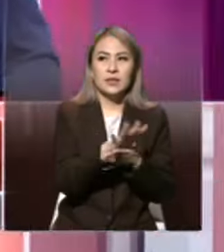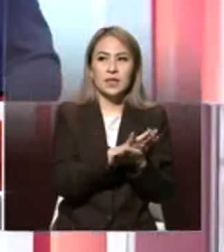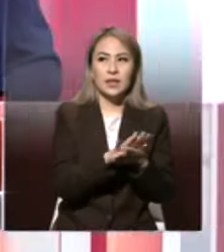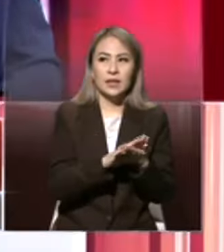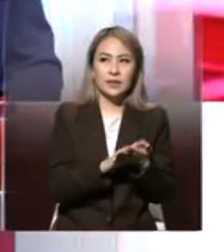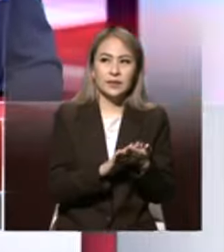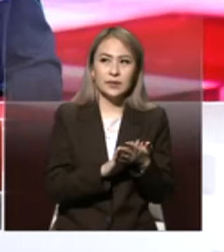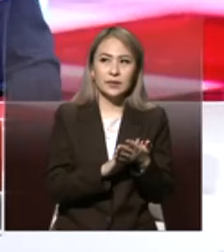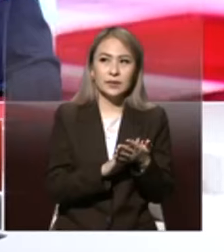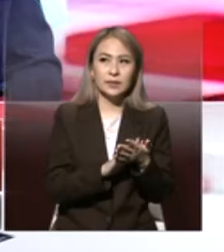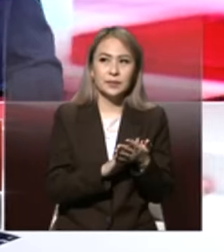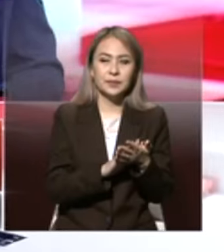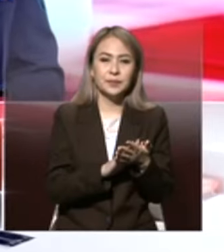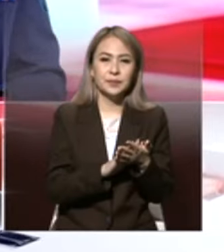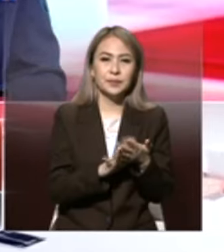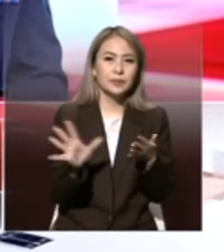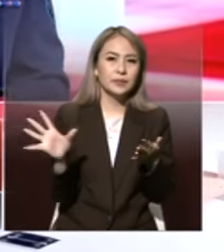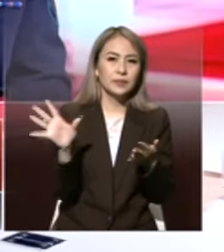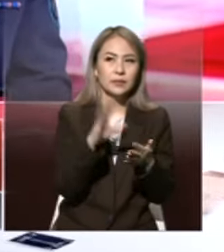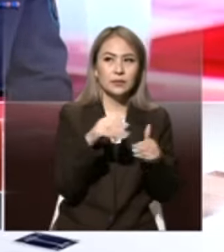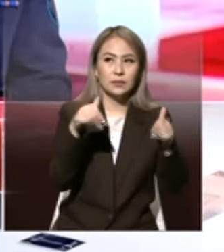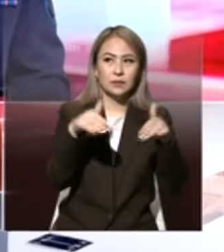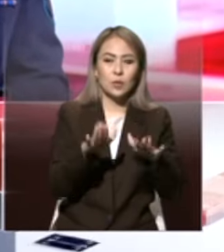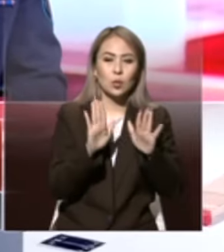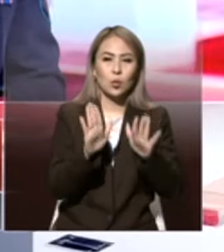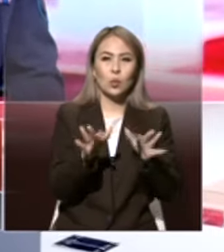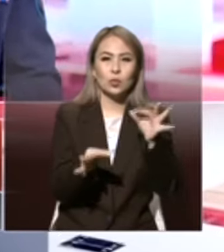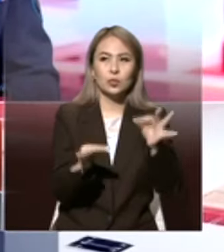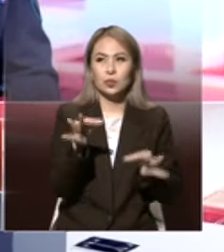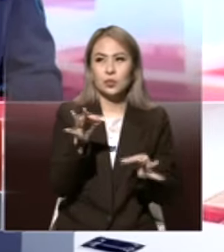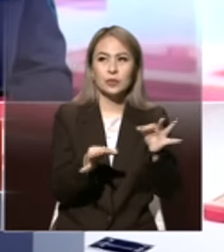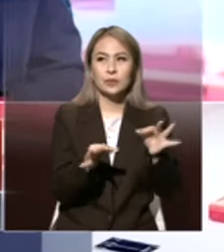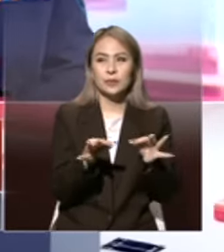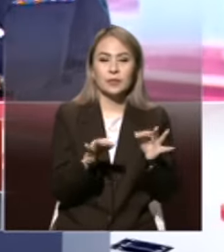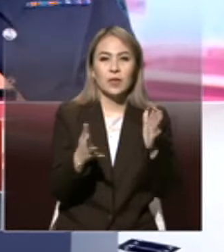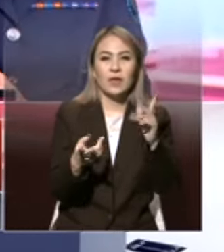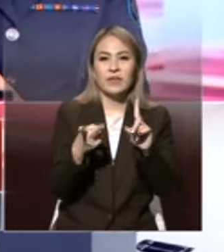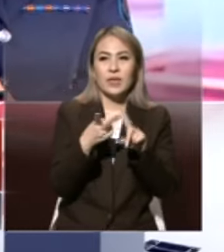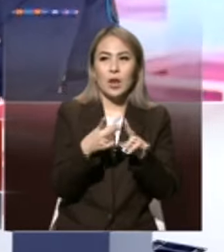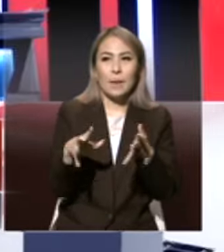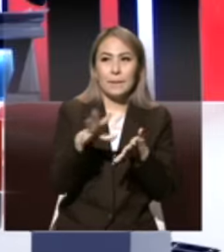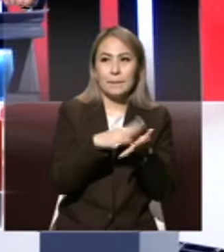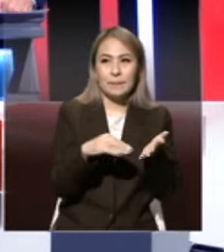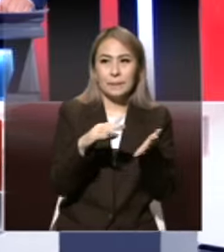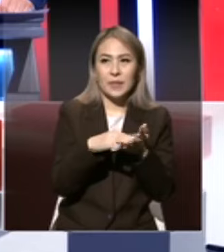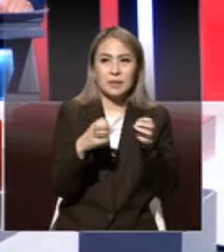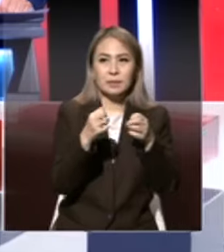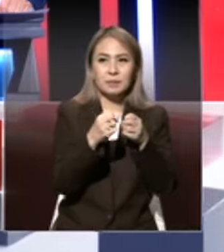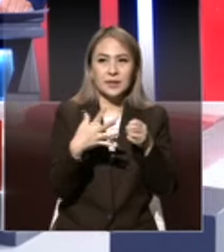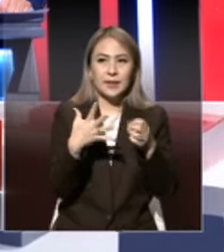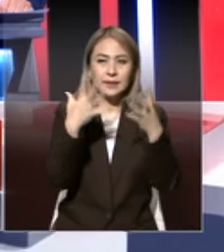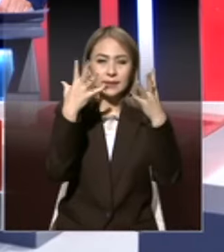толтырылған хаттамалардың барының шешімін тек сот шешеді. Енді қараңыз, екінші рет қайталанса 15 күнге қамалады.